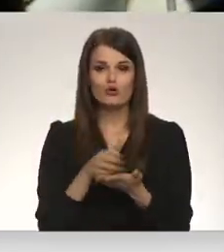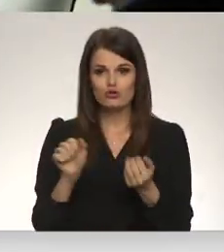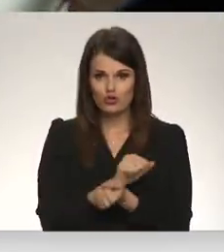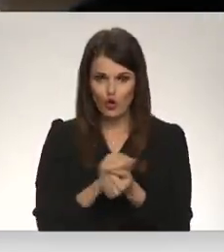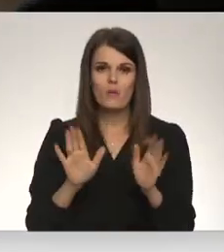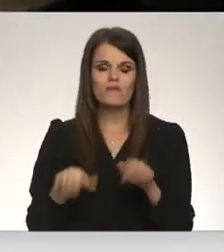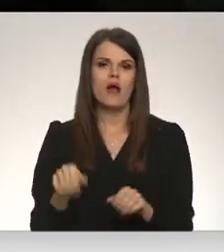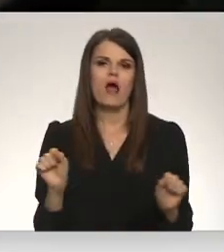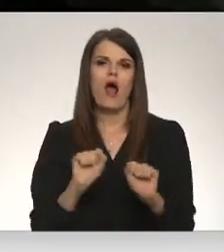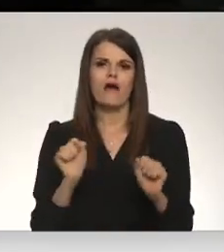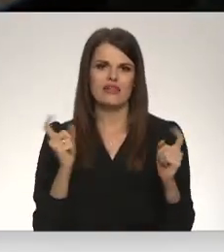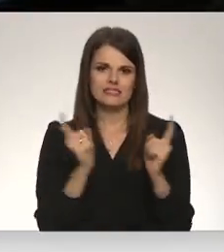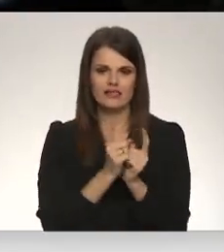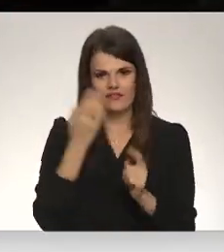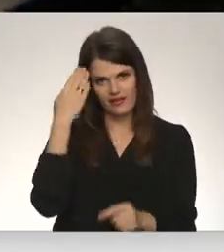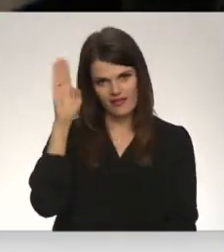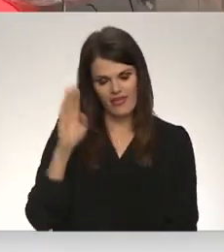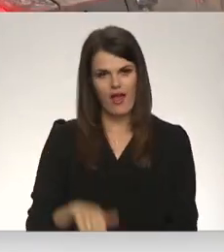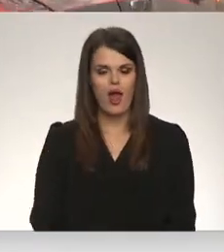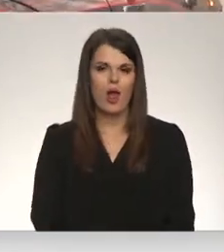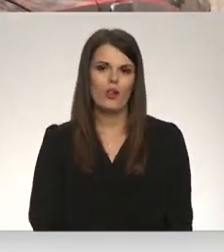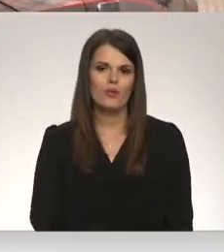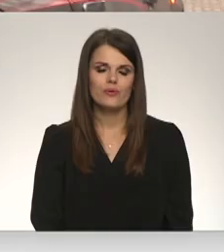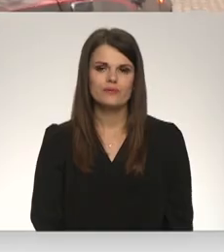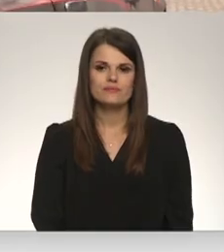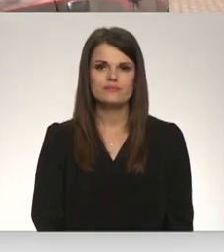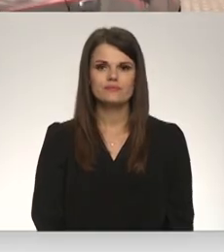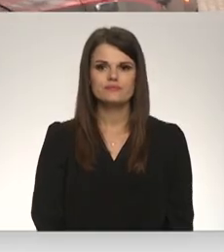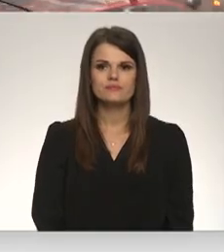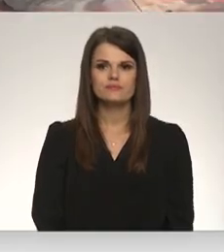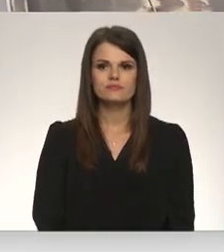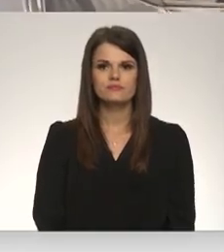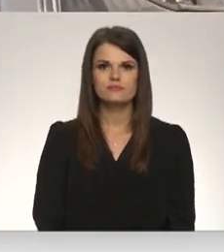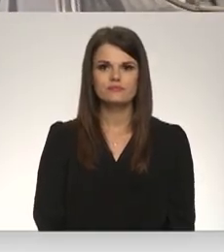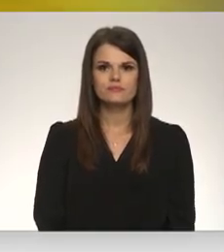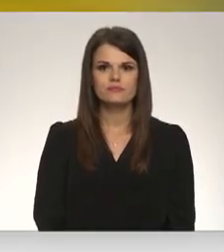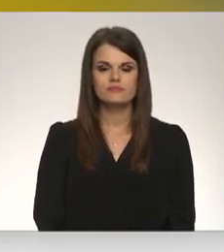lai ātrāk varētu satikt dēlu. Zando Zola Balode, Olofs Peršovicis, Latvijas televīzija.